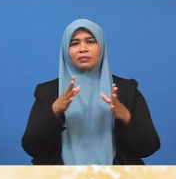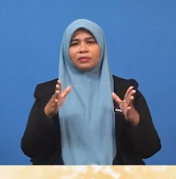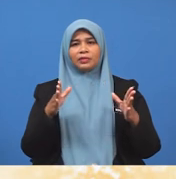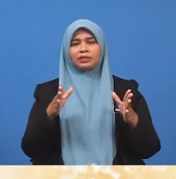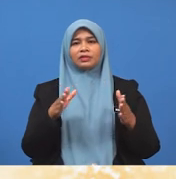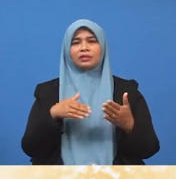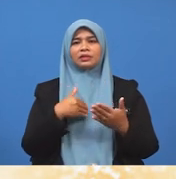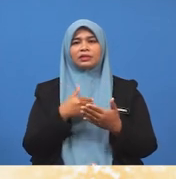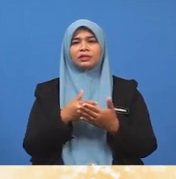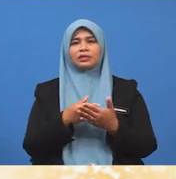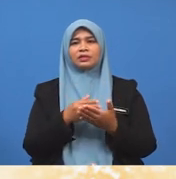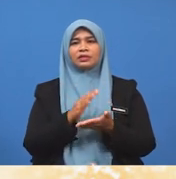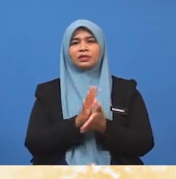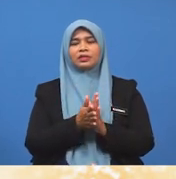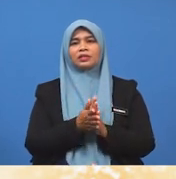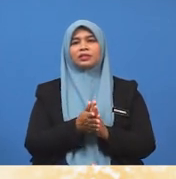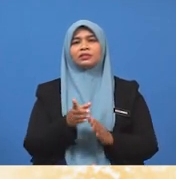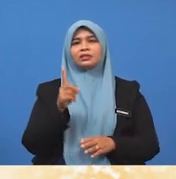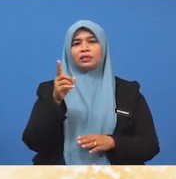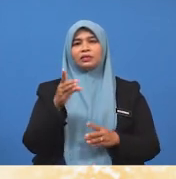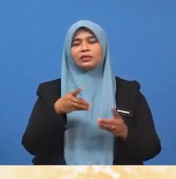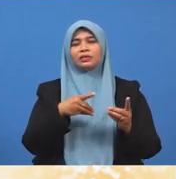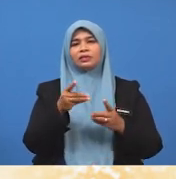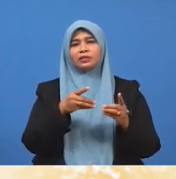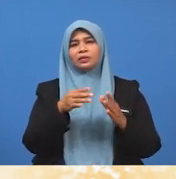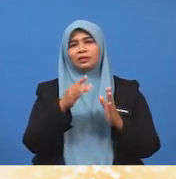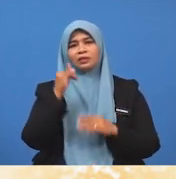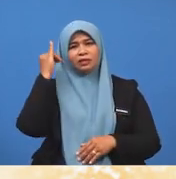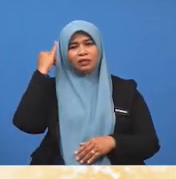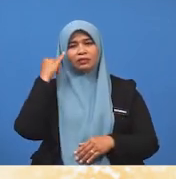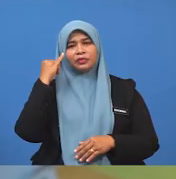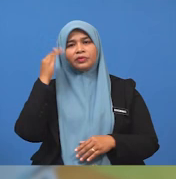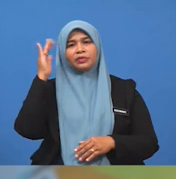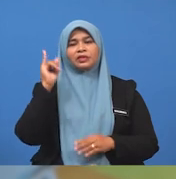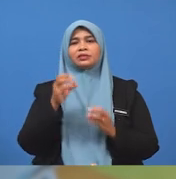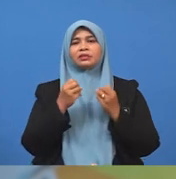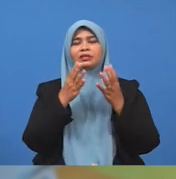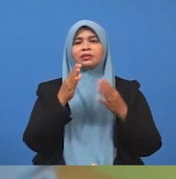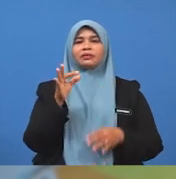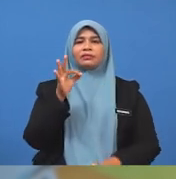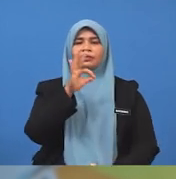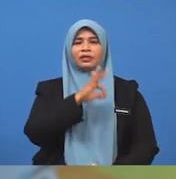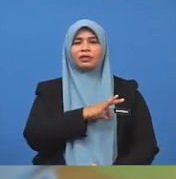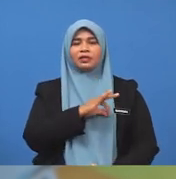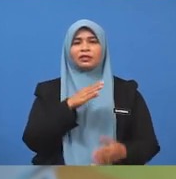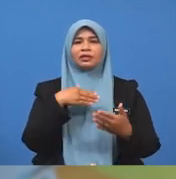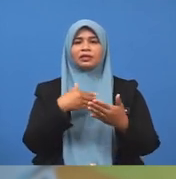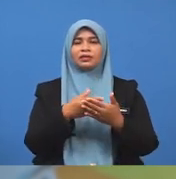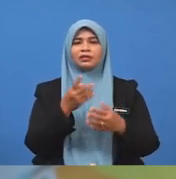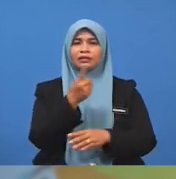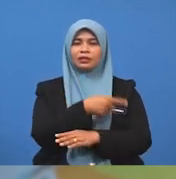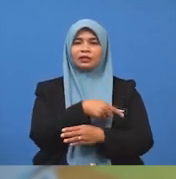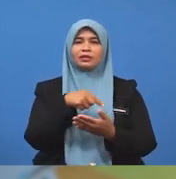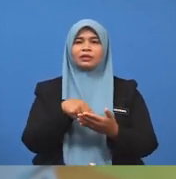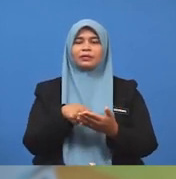menjadi salah satu disiplin ilmu yang fun hingga kali ini semoga murid-murid juga